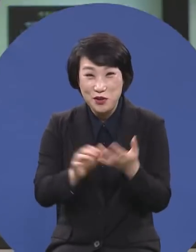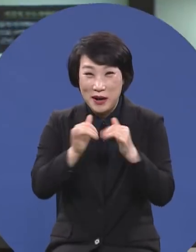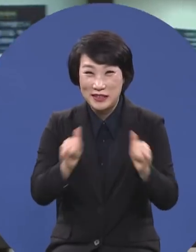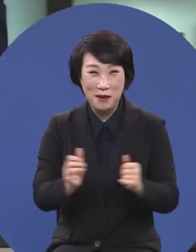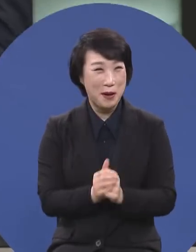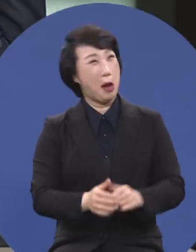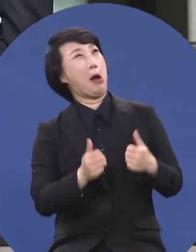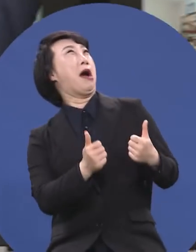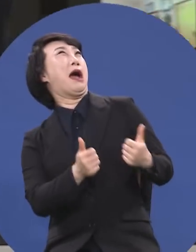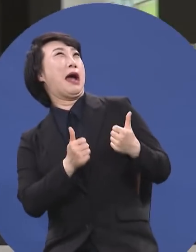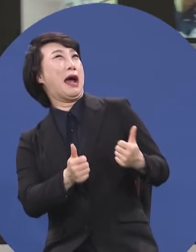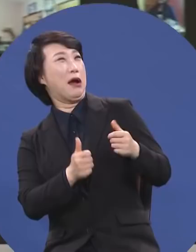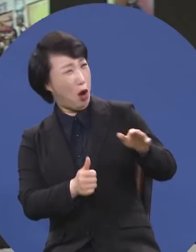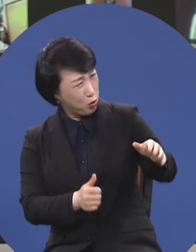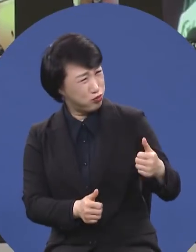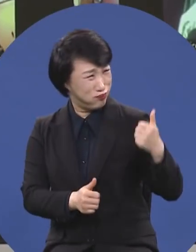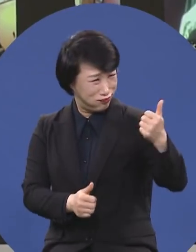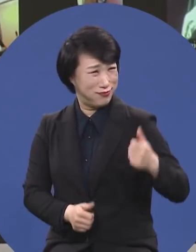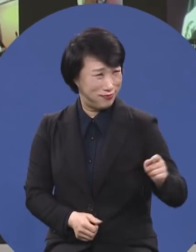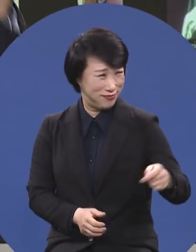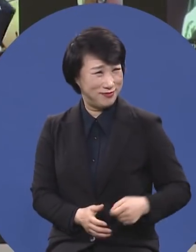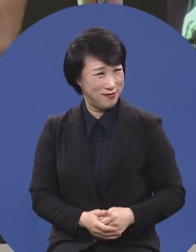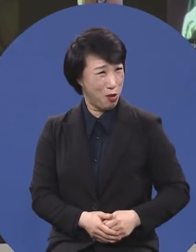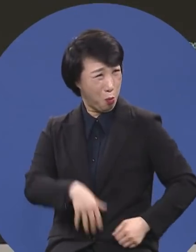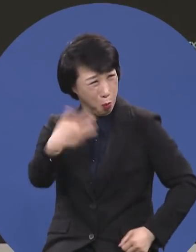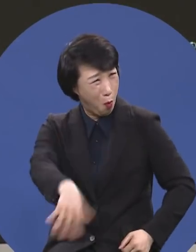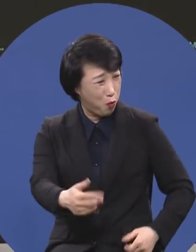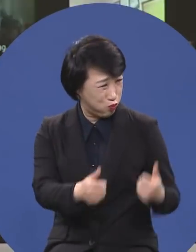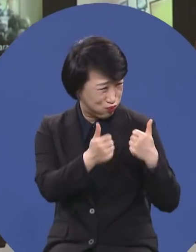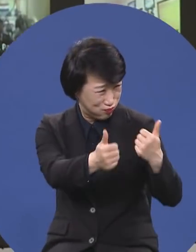사람이 네가 제일이야 막